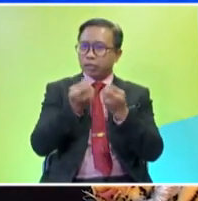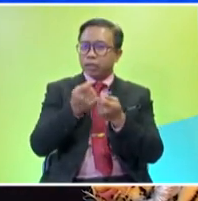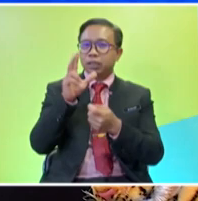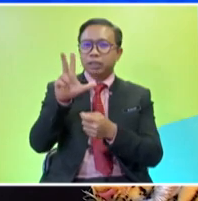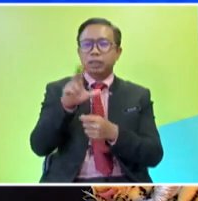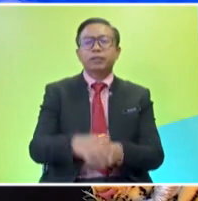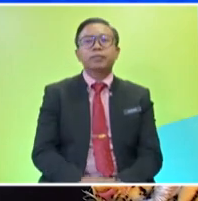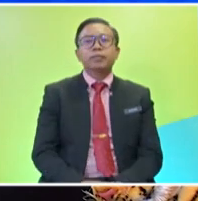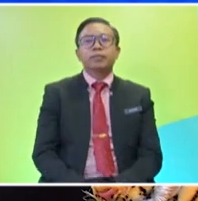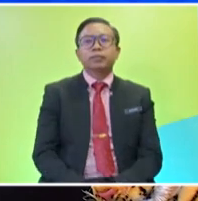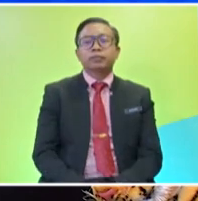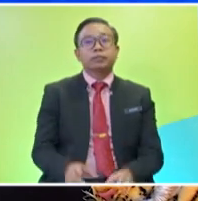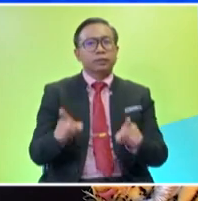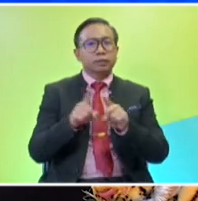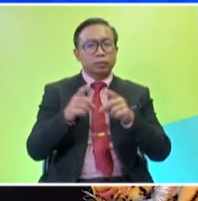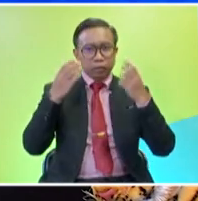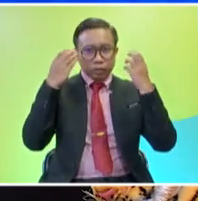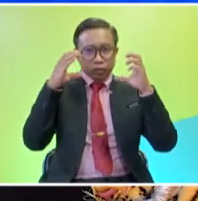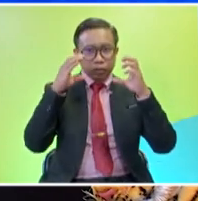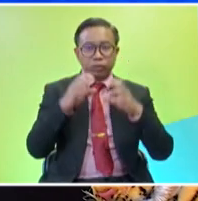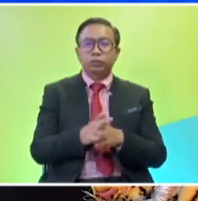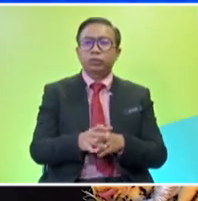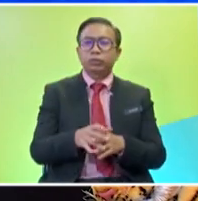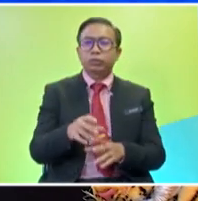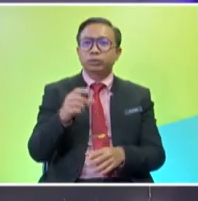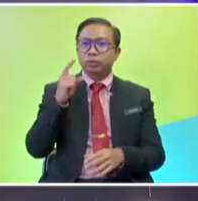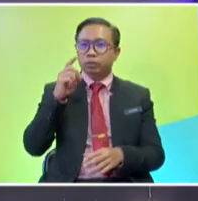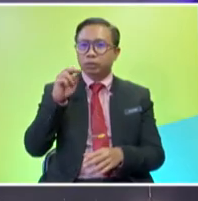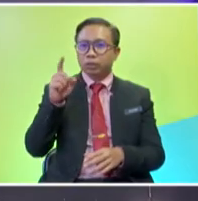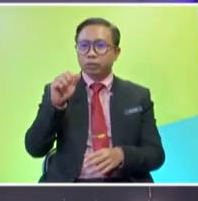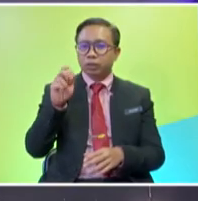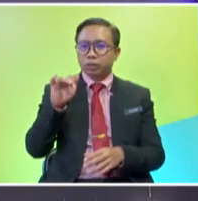di mana sekarang informasi bersama dengan Cikgu teknologis Muhammad Zaki